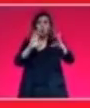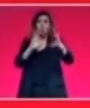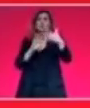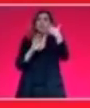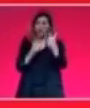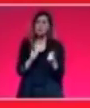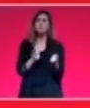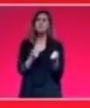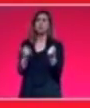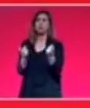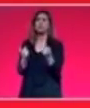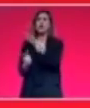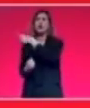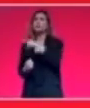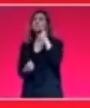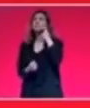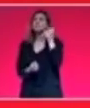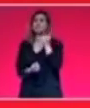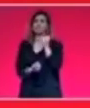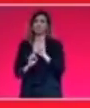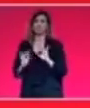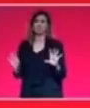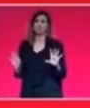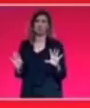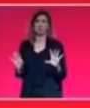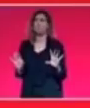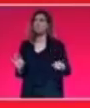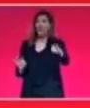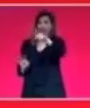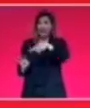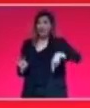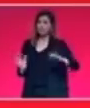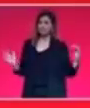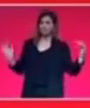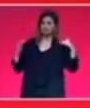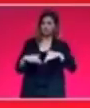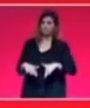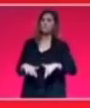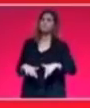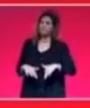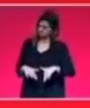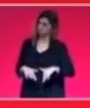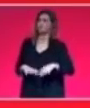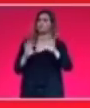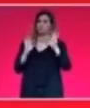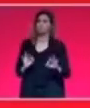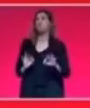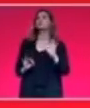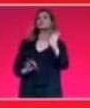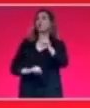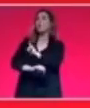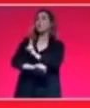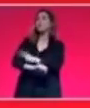και διαμορφώνεται. Σήμερα, λοιπόν, είμαστε όλοι εδώ συνειδητά. Ενώνουμε τις δυνάμεις μας σε μια